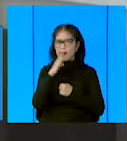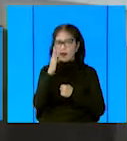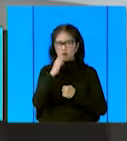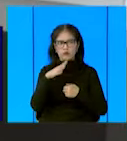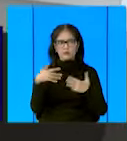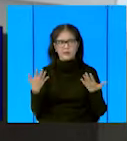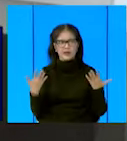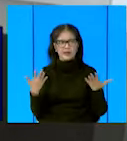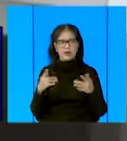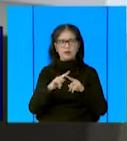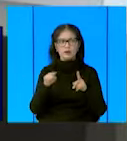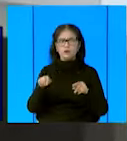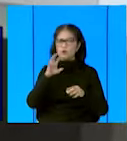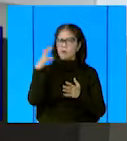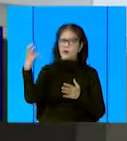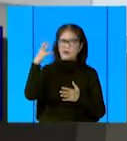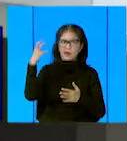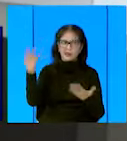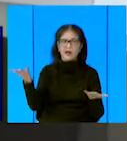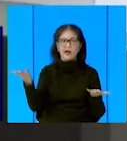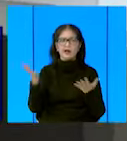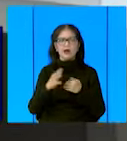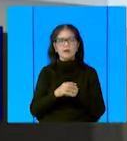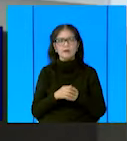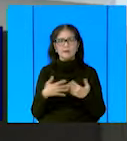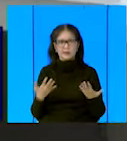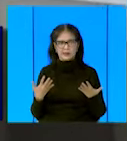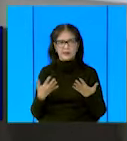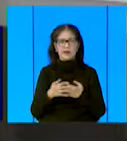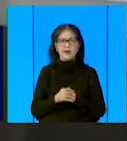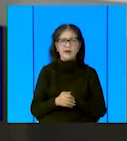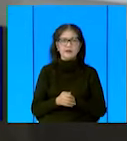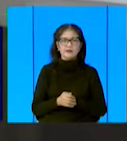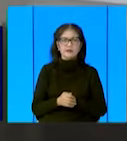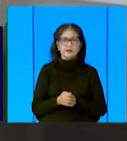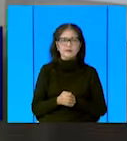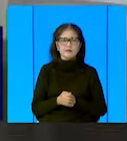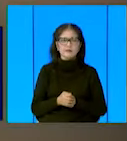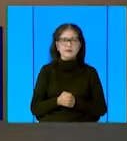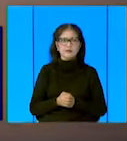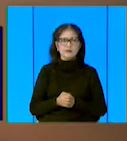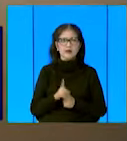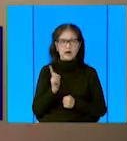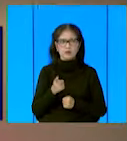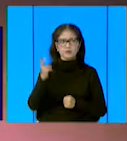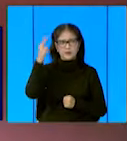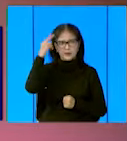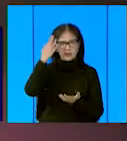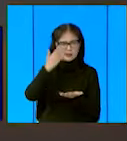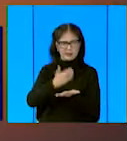malah dia yang marah. Nah, ini kan dia merasa diri lebih hebat. Sekarang acara itu ya tidak aja.